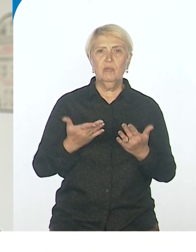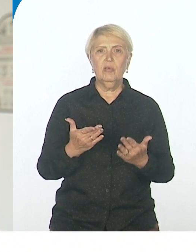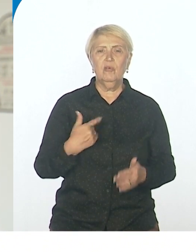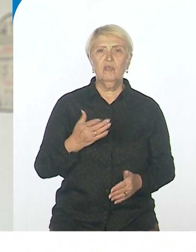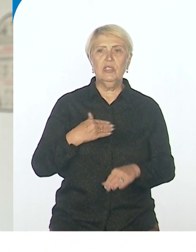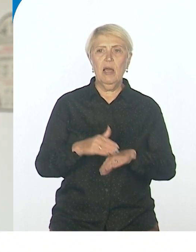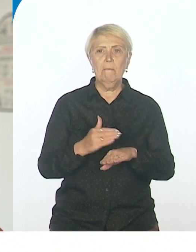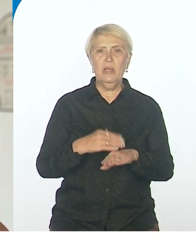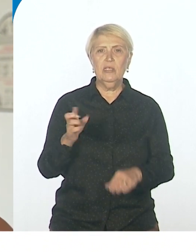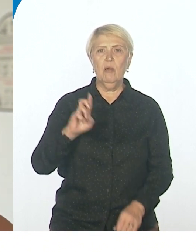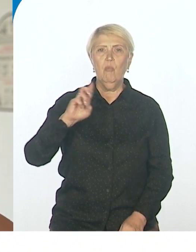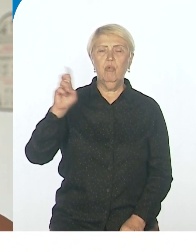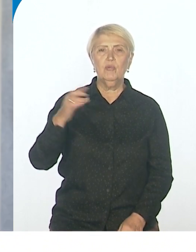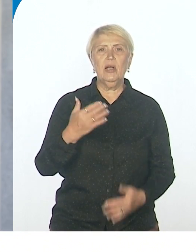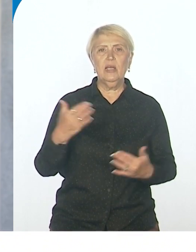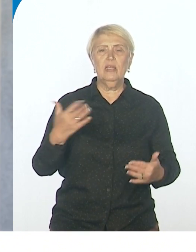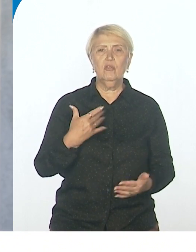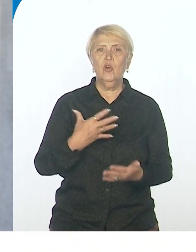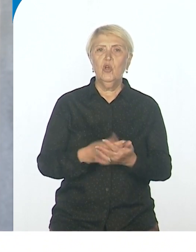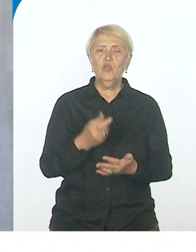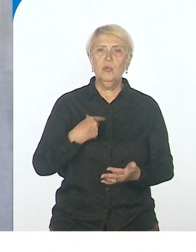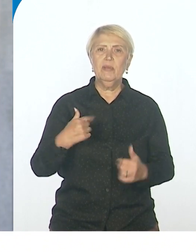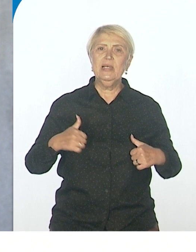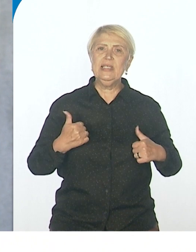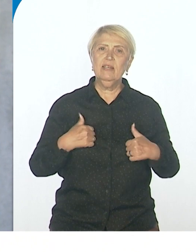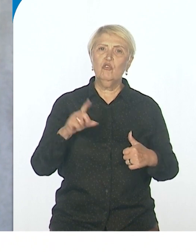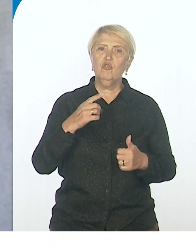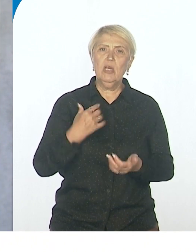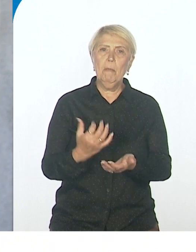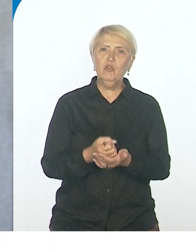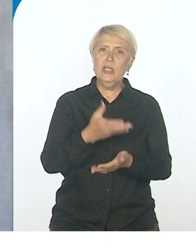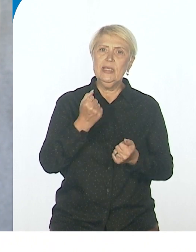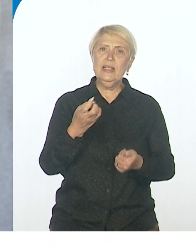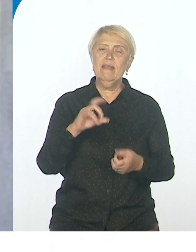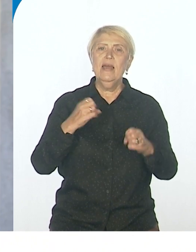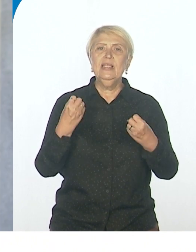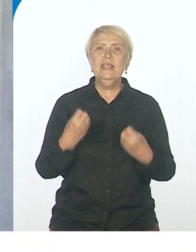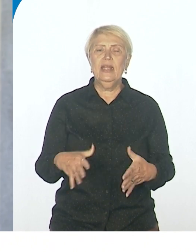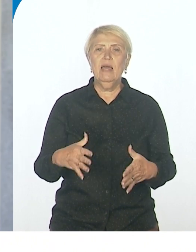Божией, какими-то собственными стараниями, что, может быть, что-то не получается, но не теряя,